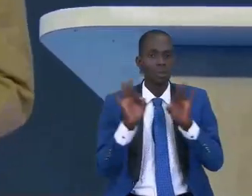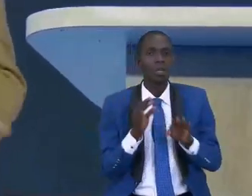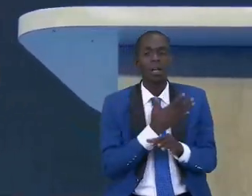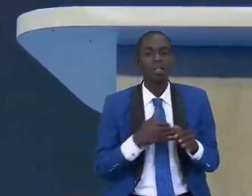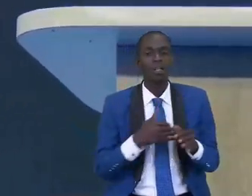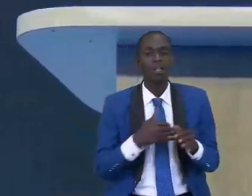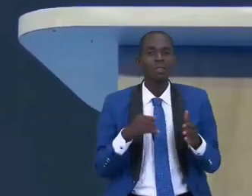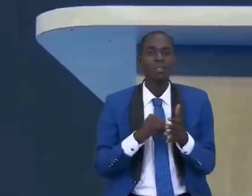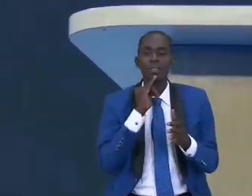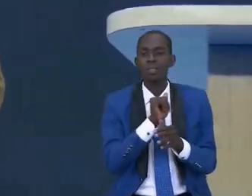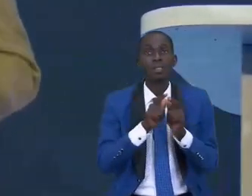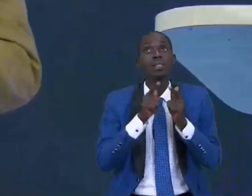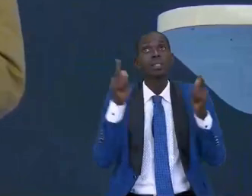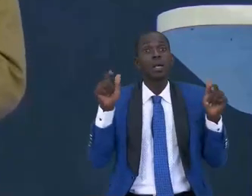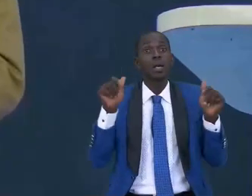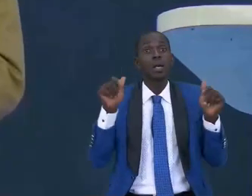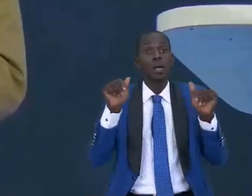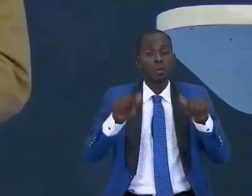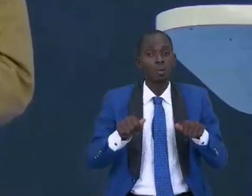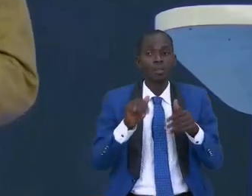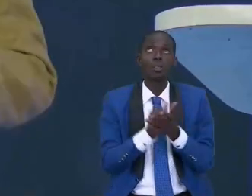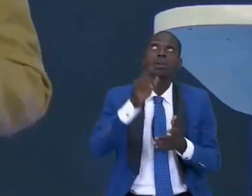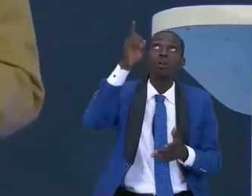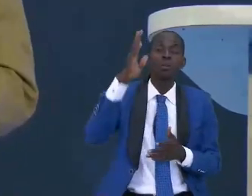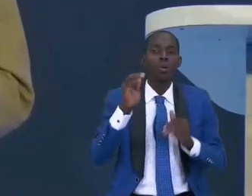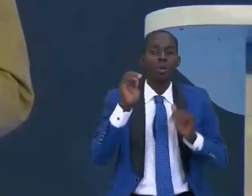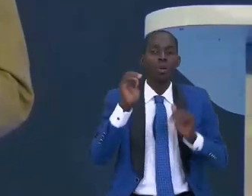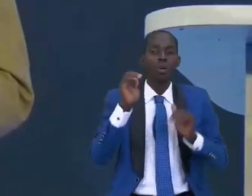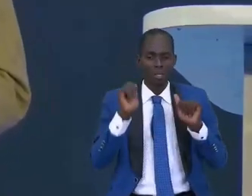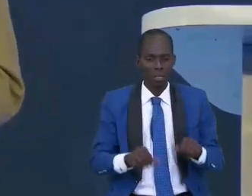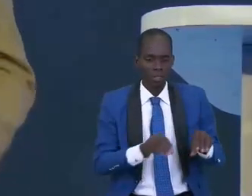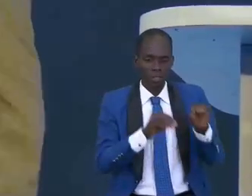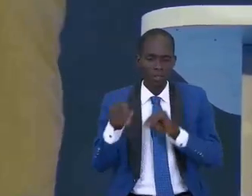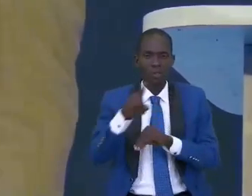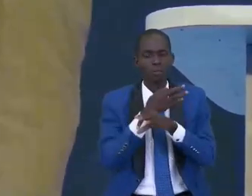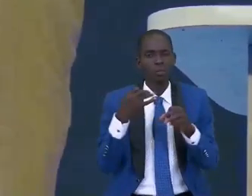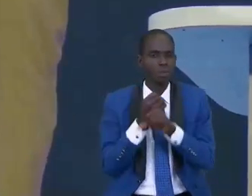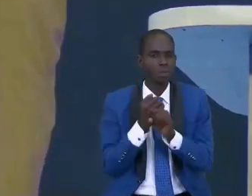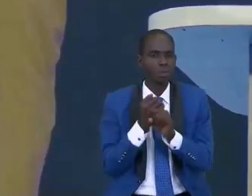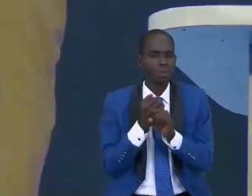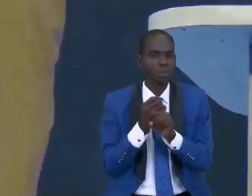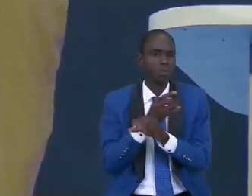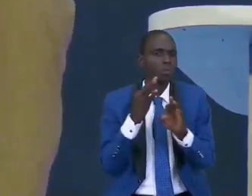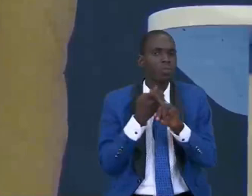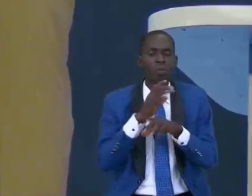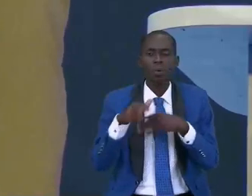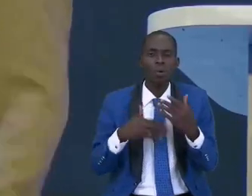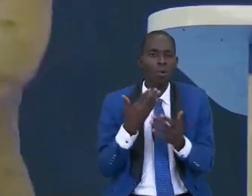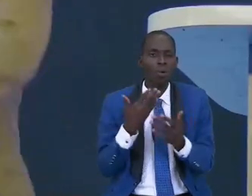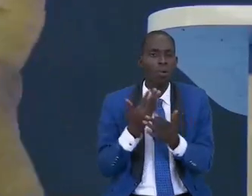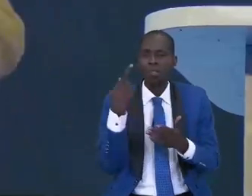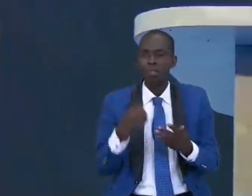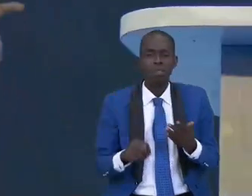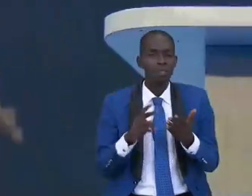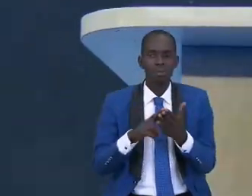libération est fondamentale. Et c'est une grande possibilité là-bas que Dieu peut t'affranchir de toutes